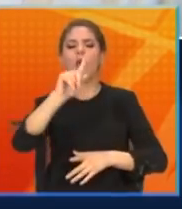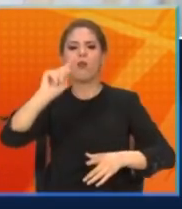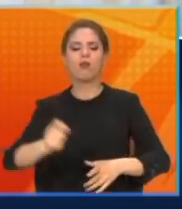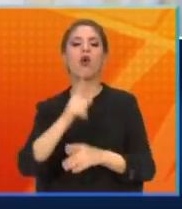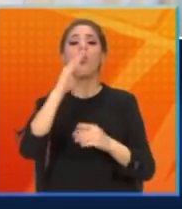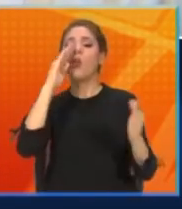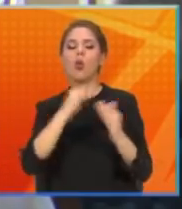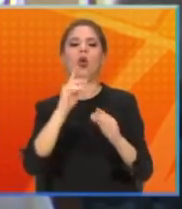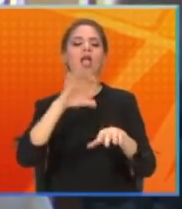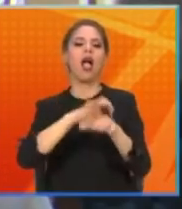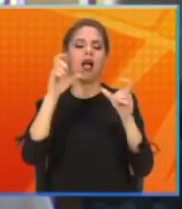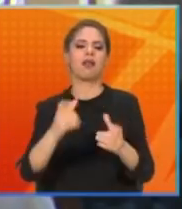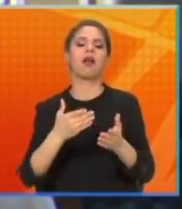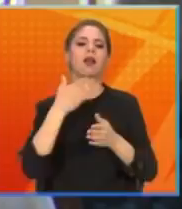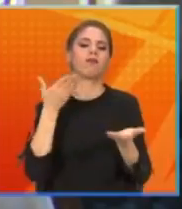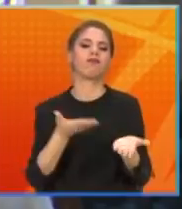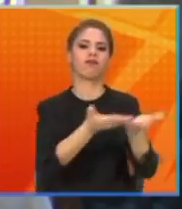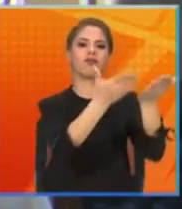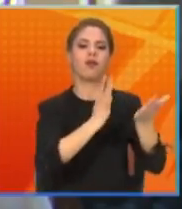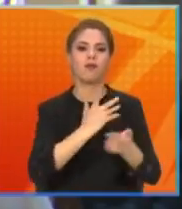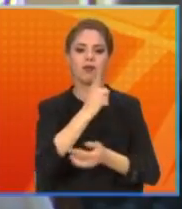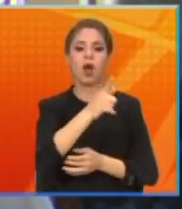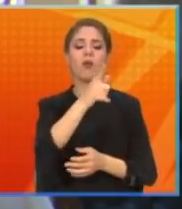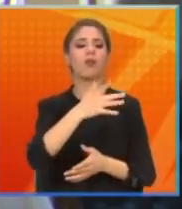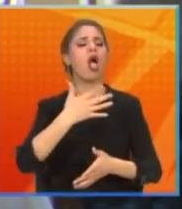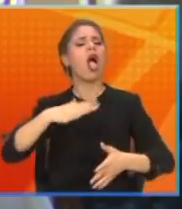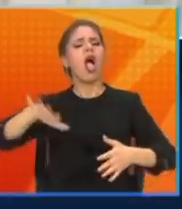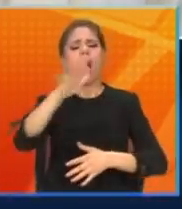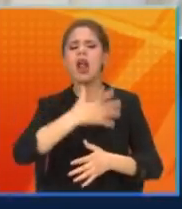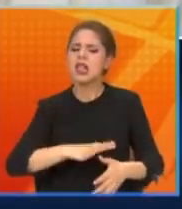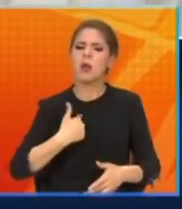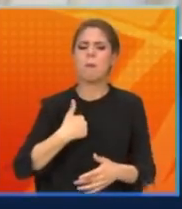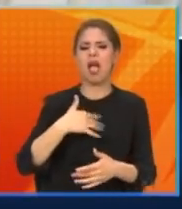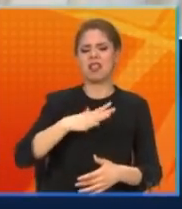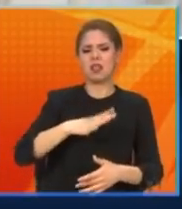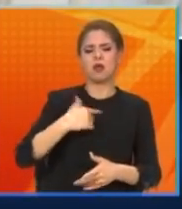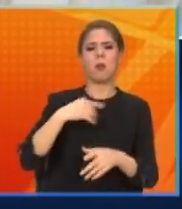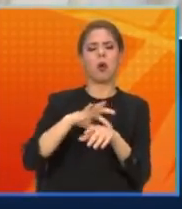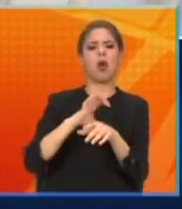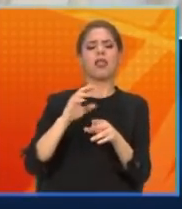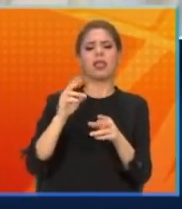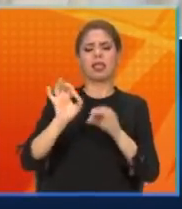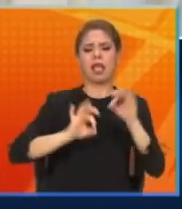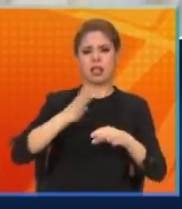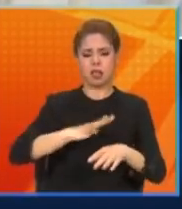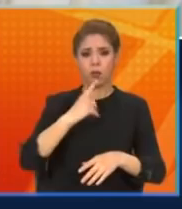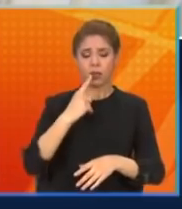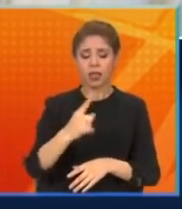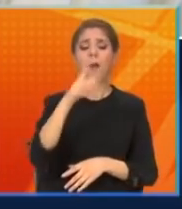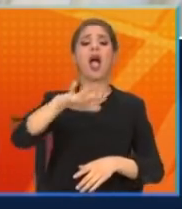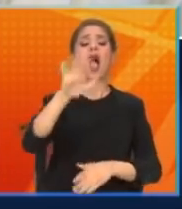en uygun hastaneye götürüyor. Test her isteyene ya da herkese yapılabilir mi? Herkese kesinlikle yapılması uygun